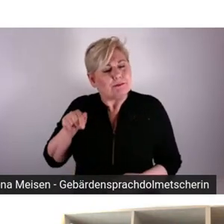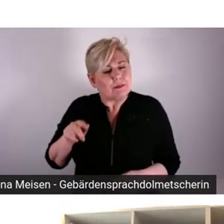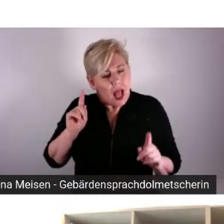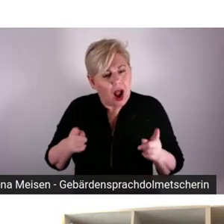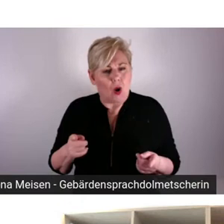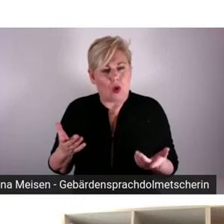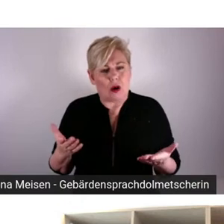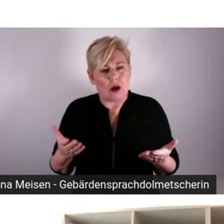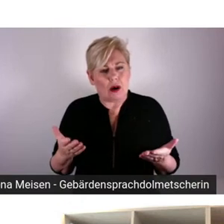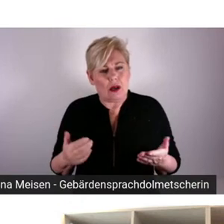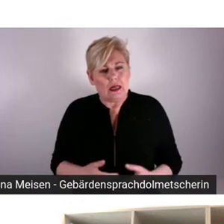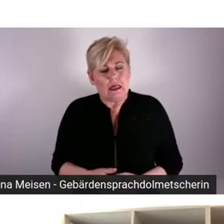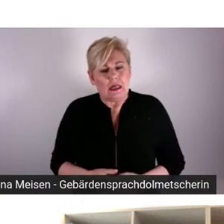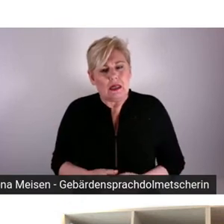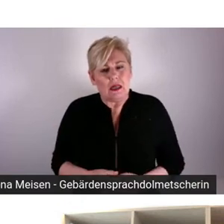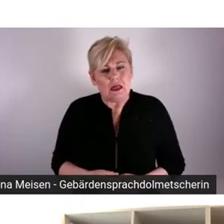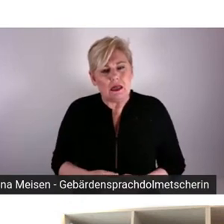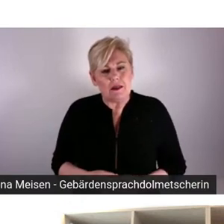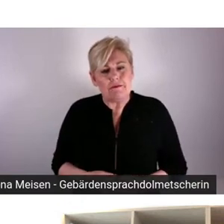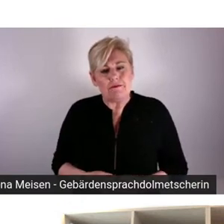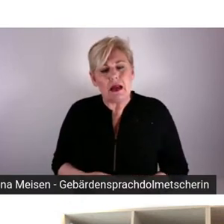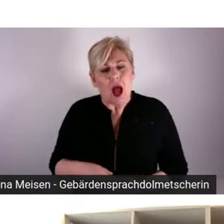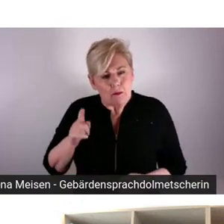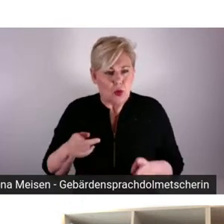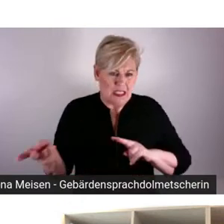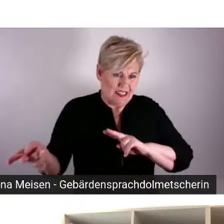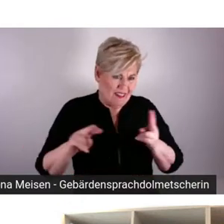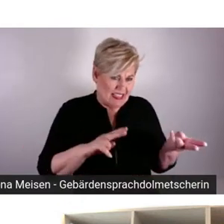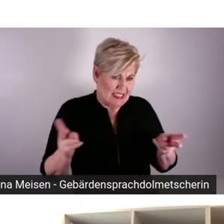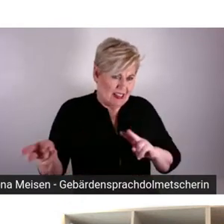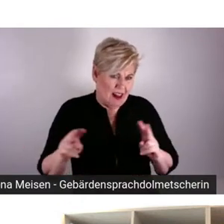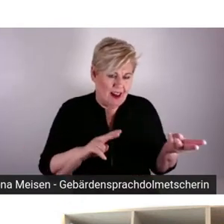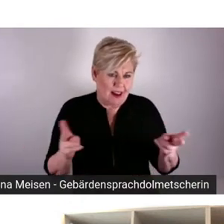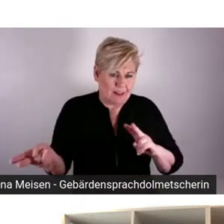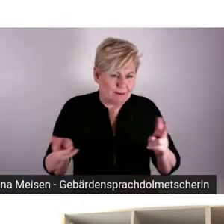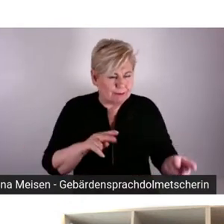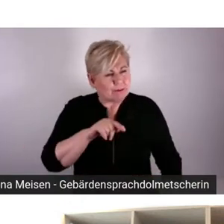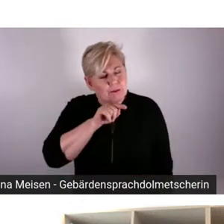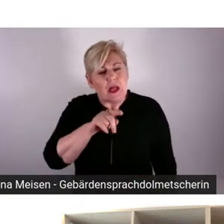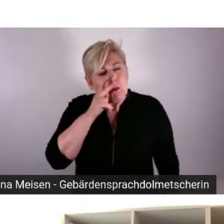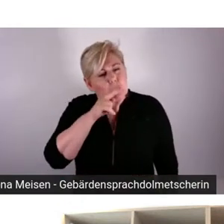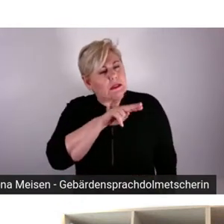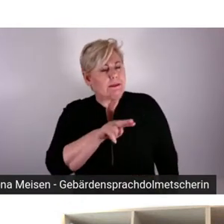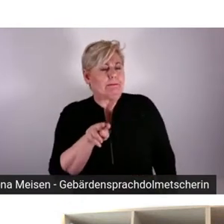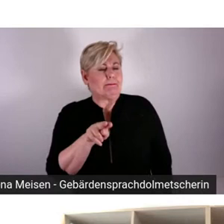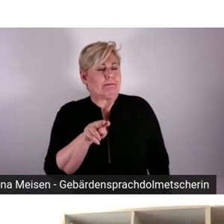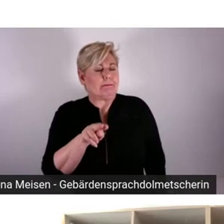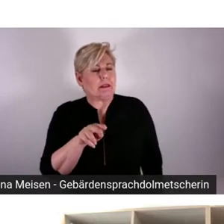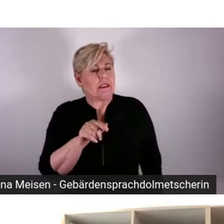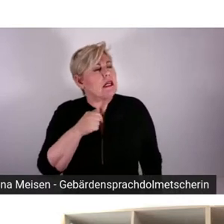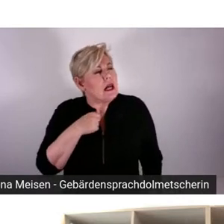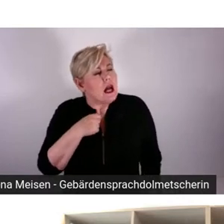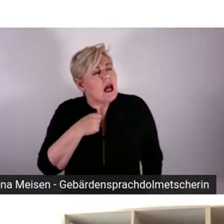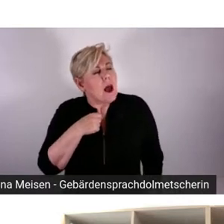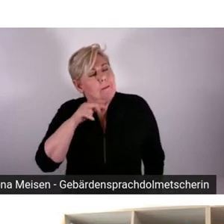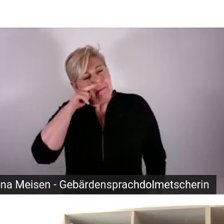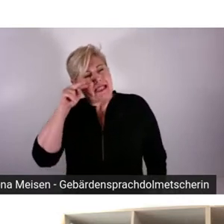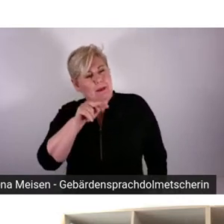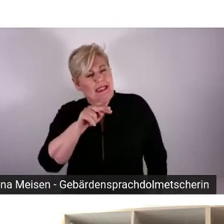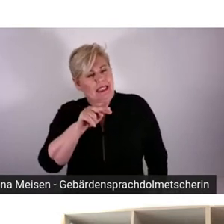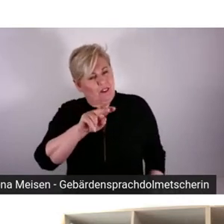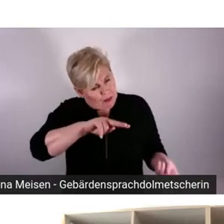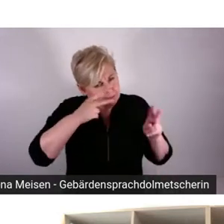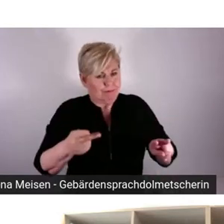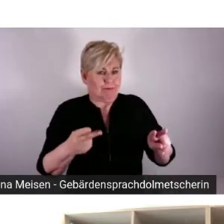die Perspektive wechseln und sehen, dass wir die Menschen ernst nehmen. So wie jeden Bürger ernst nehmen. Ich selber